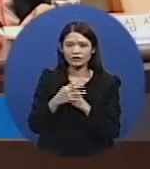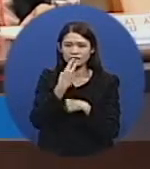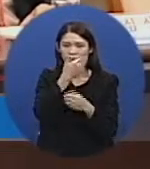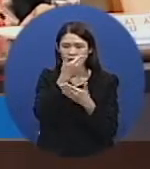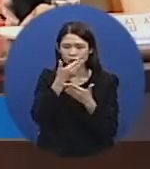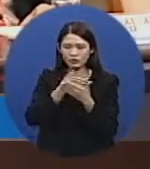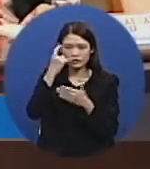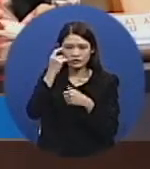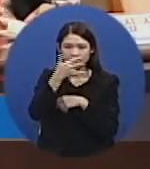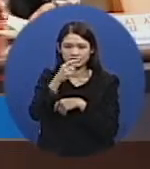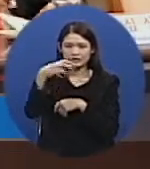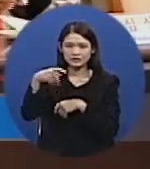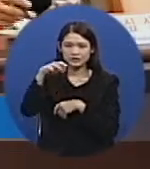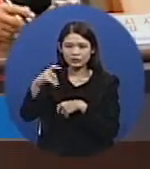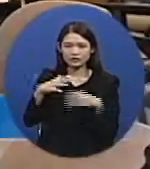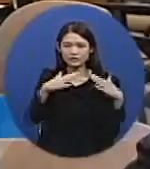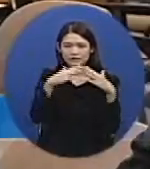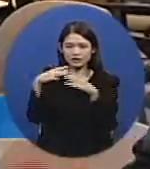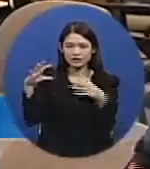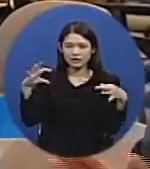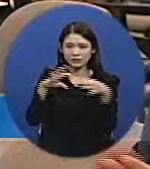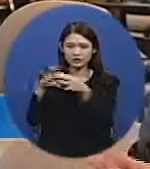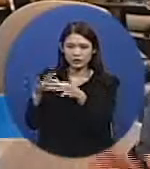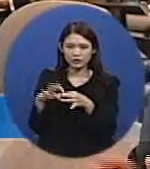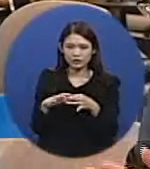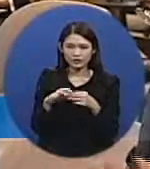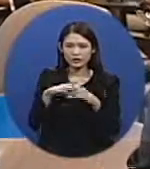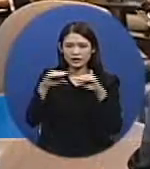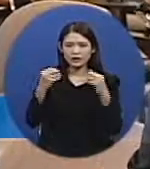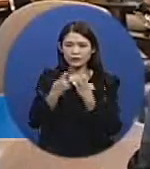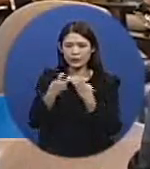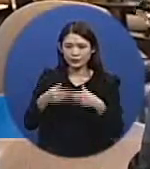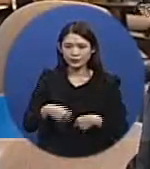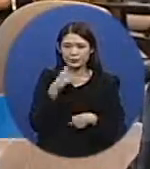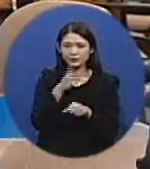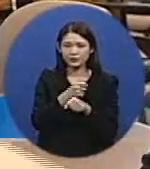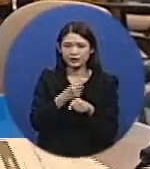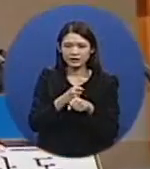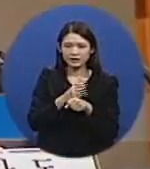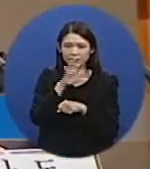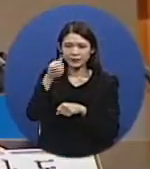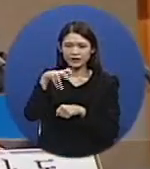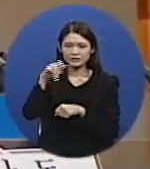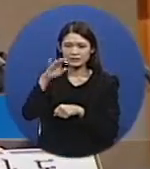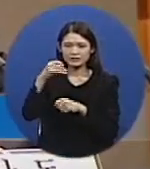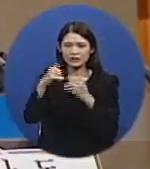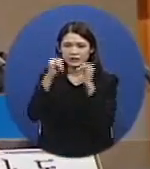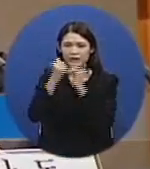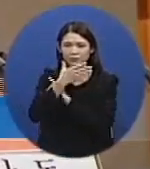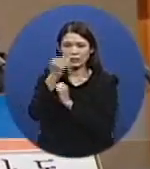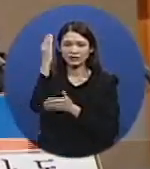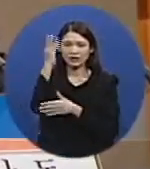관점에서 네트워크를 잘 갖춰 자살 문제를 풀어나가야 한다고 주장했습니다. 또 박지영 상지대 사회복지학과